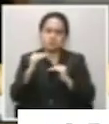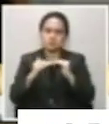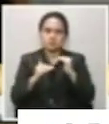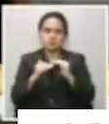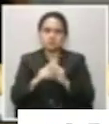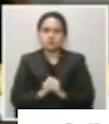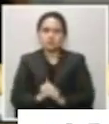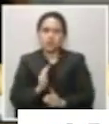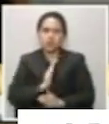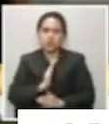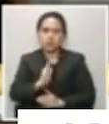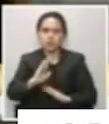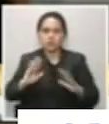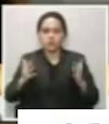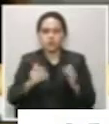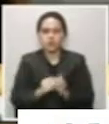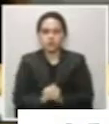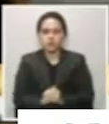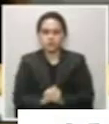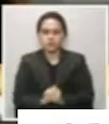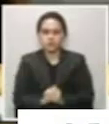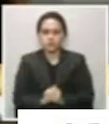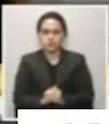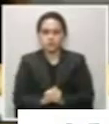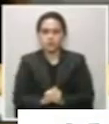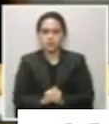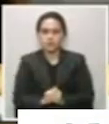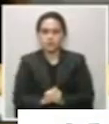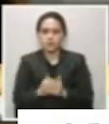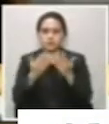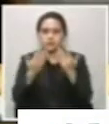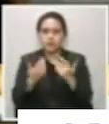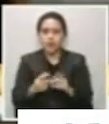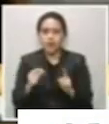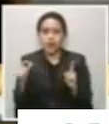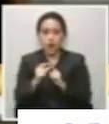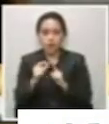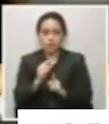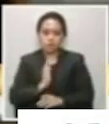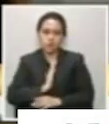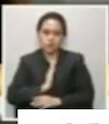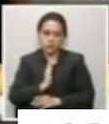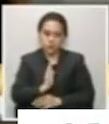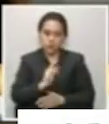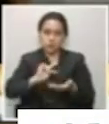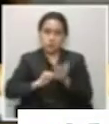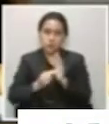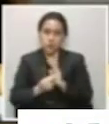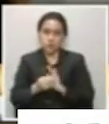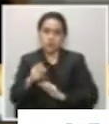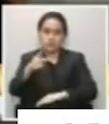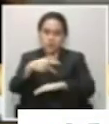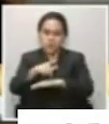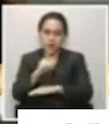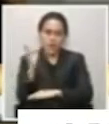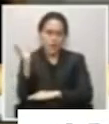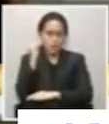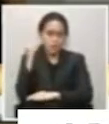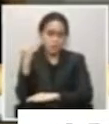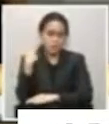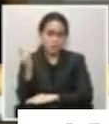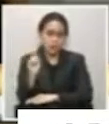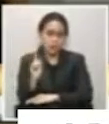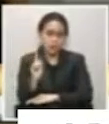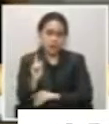ไม่มีความยุติธรรมในส่วนของความยุติธรรมท่านประธานคงเคยได้ยินวลีที่ว่